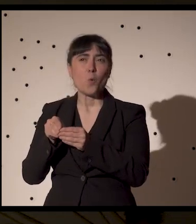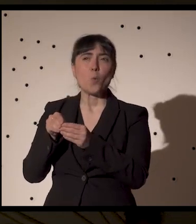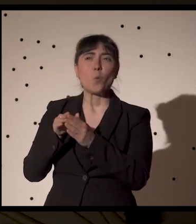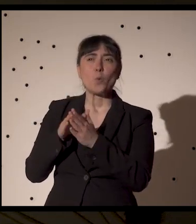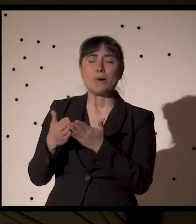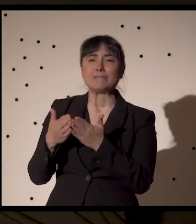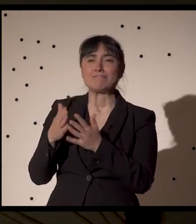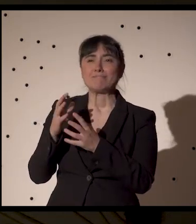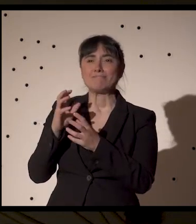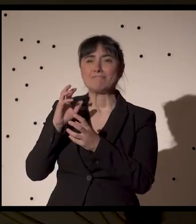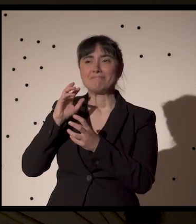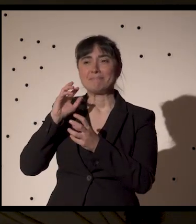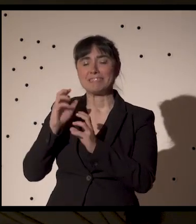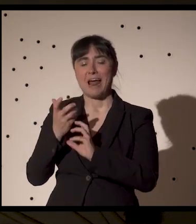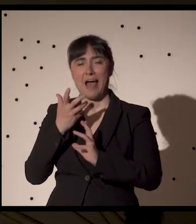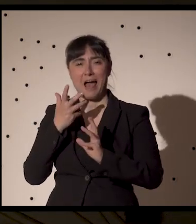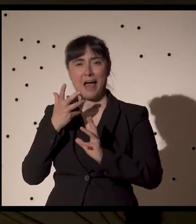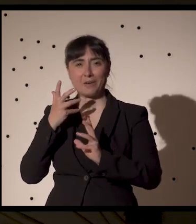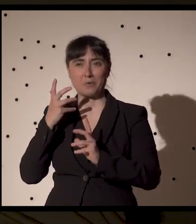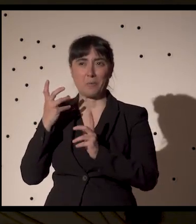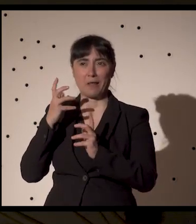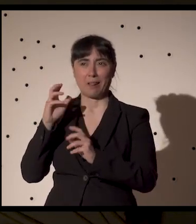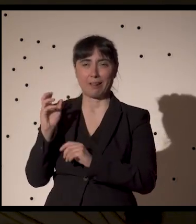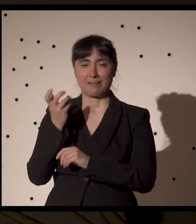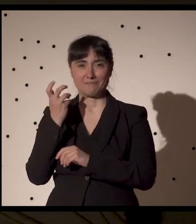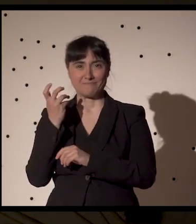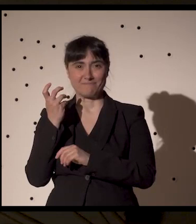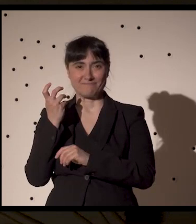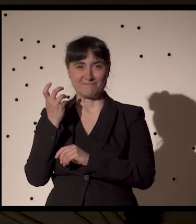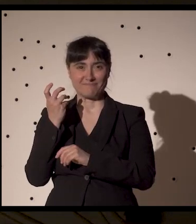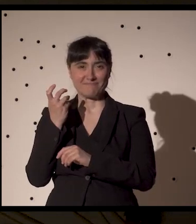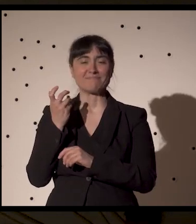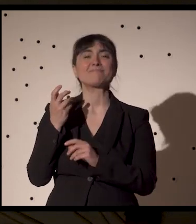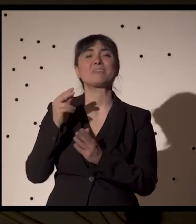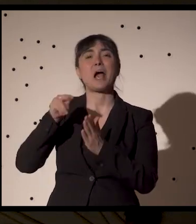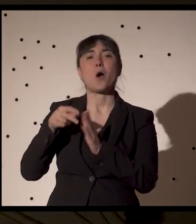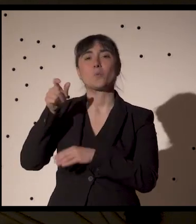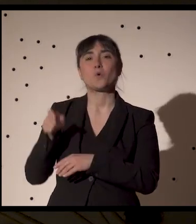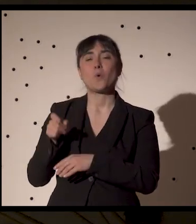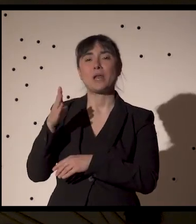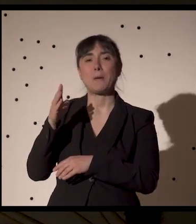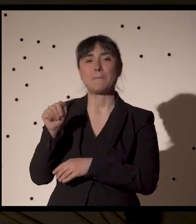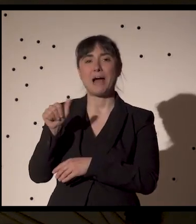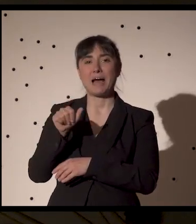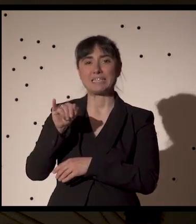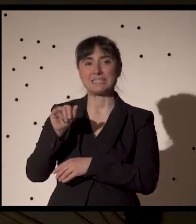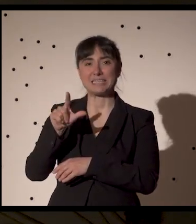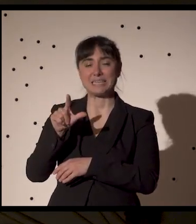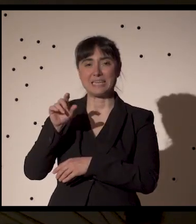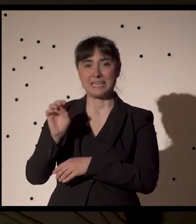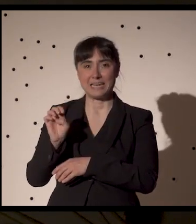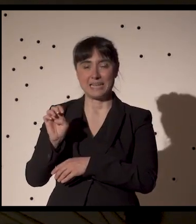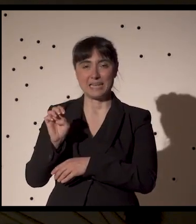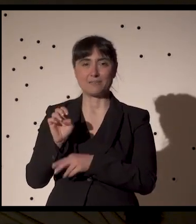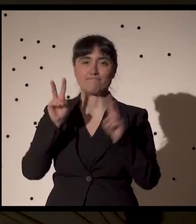romanzo in Romanzo mi riferisco a locunto De cunti Di Basile che verrà incontrato